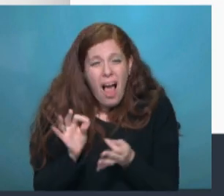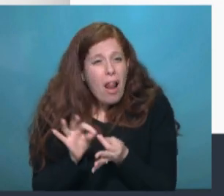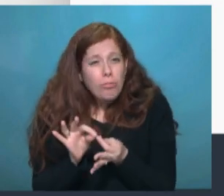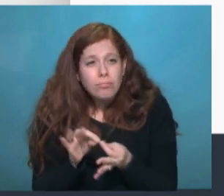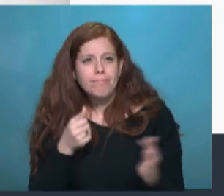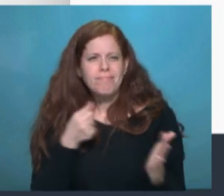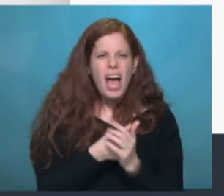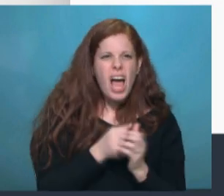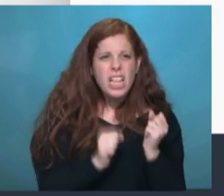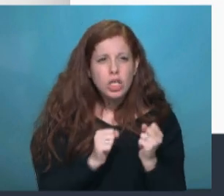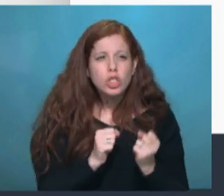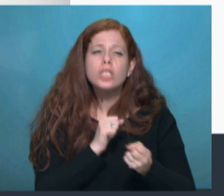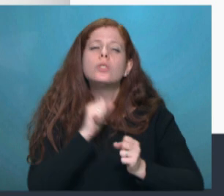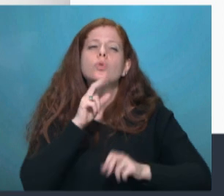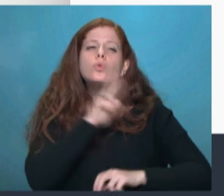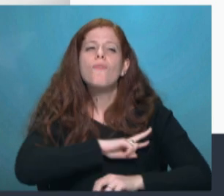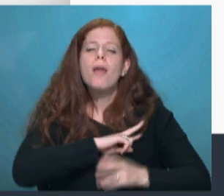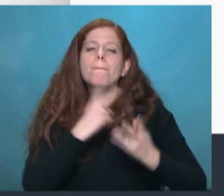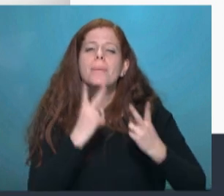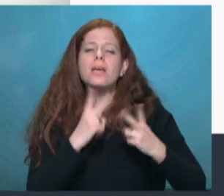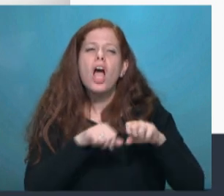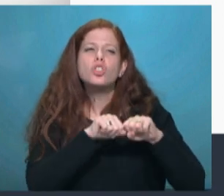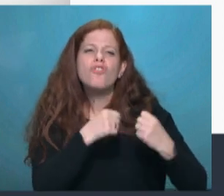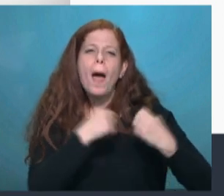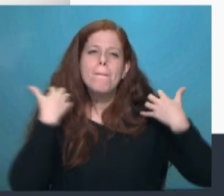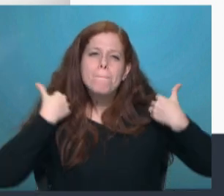סובלים בעיקר משברים בחלקים שונים